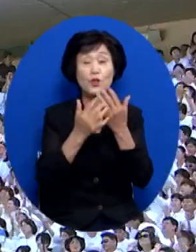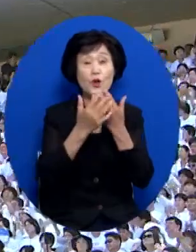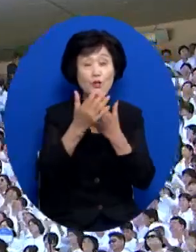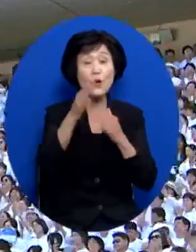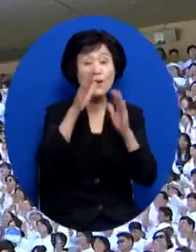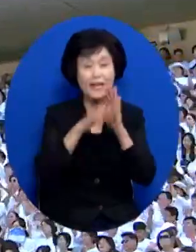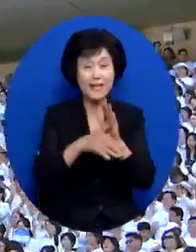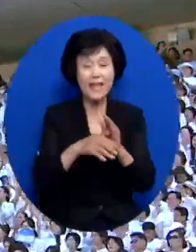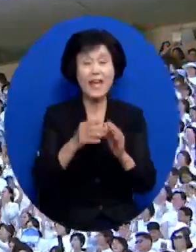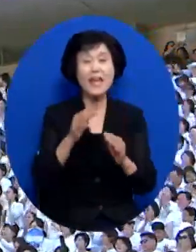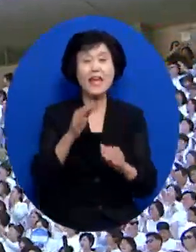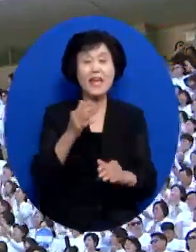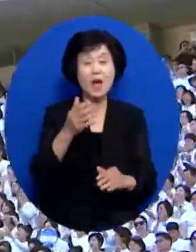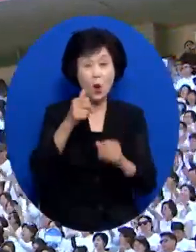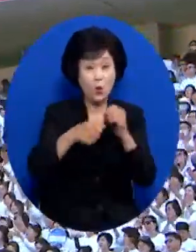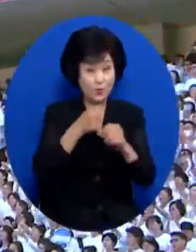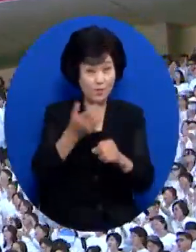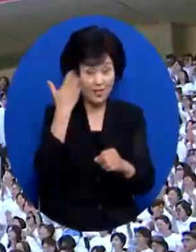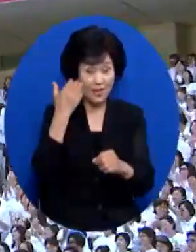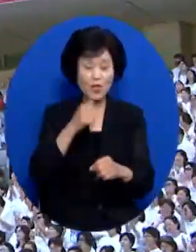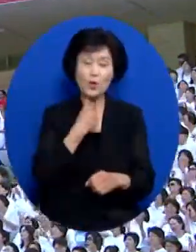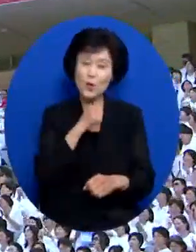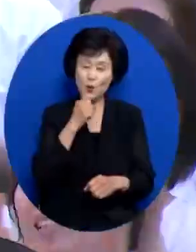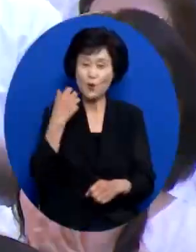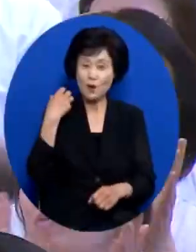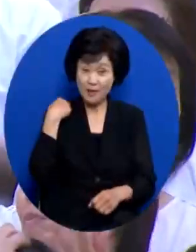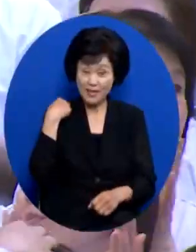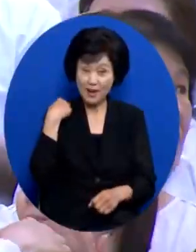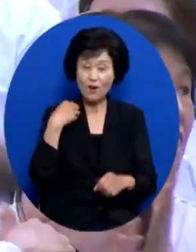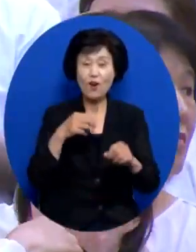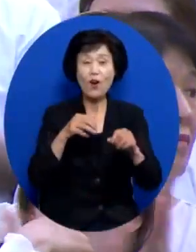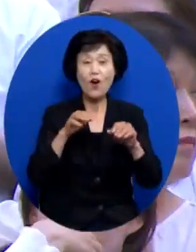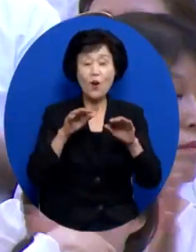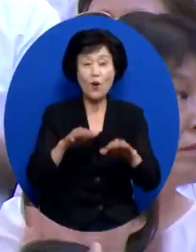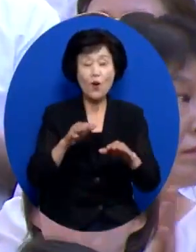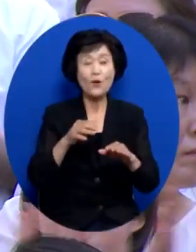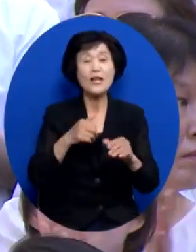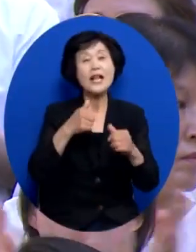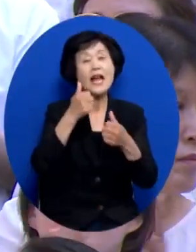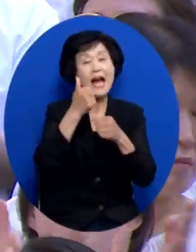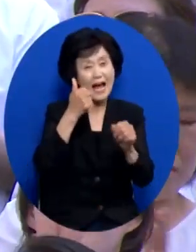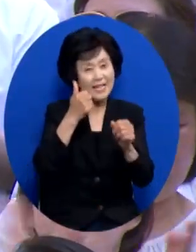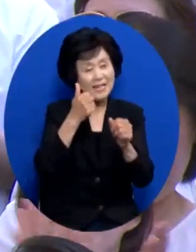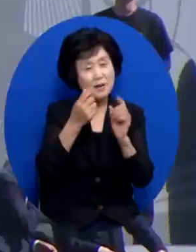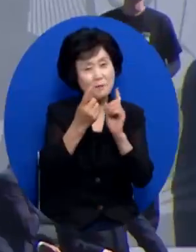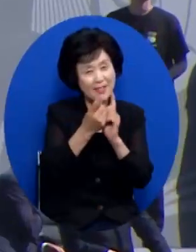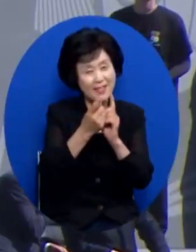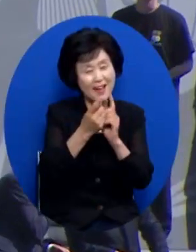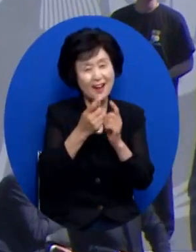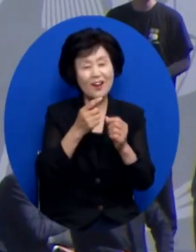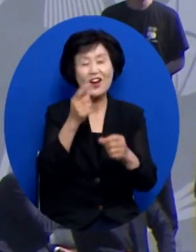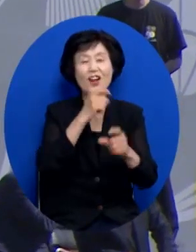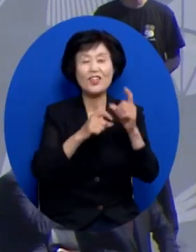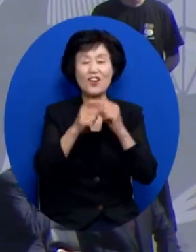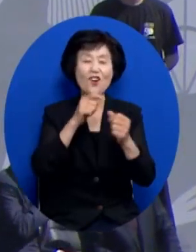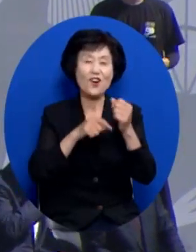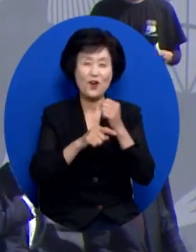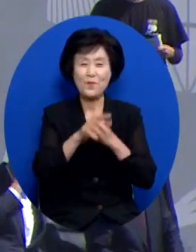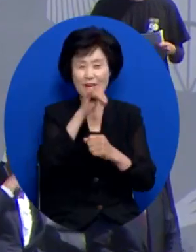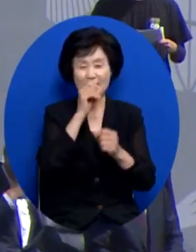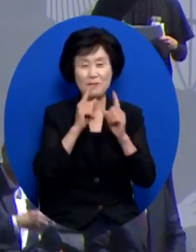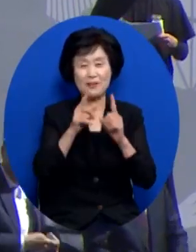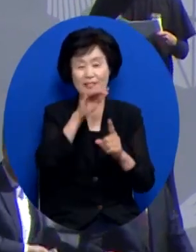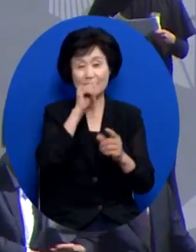당시 통역을 맡아서 빌리 그레엄 목사의 아들 프랭클린 그레엄 목사와의 조우가 더욱 의미를 더했습니다. 50년 전 전도집회